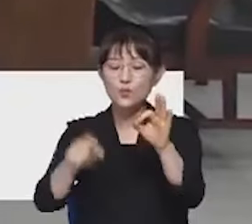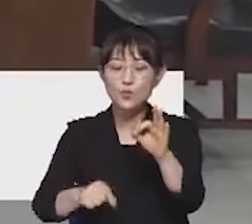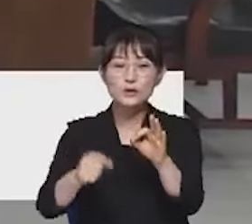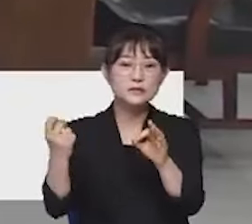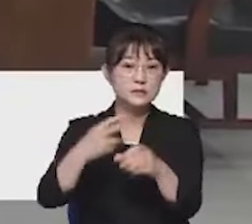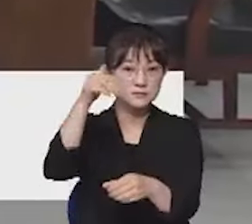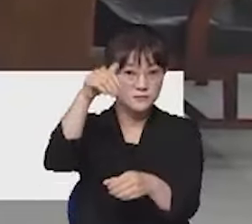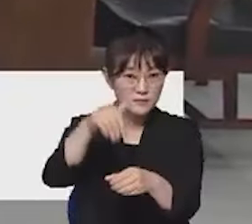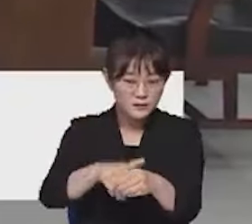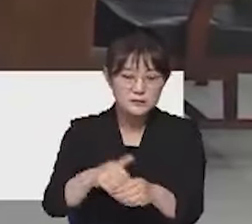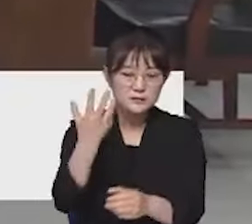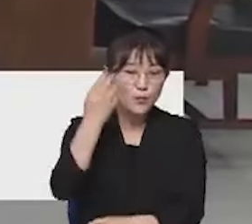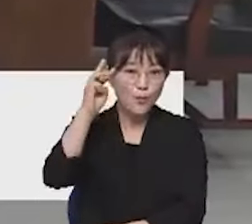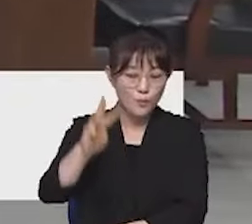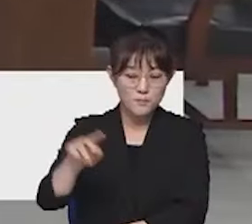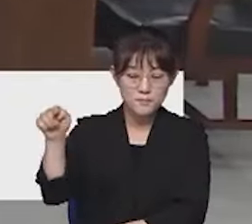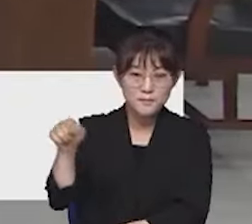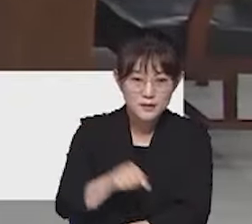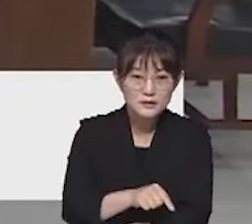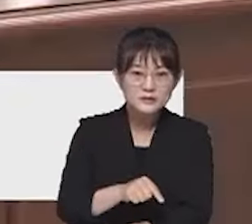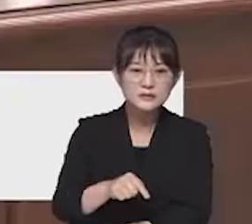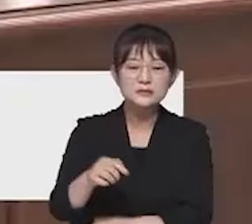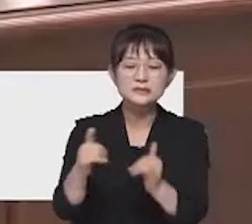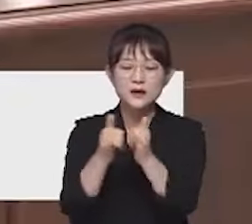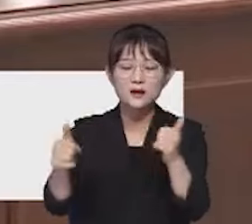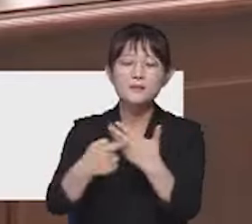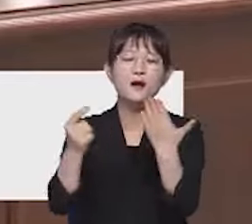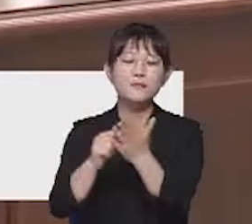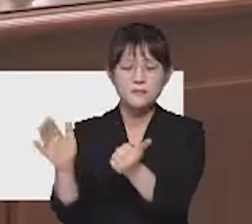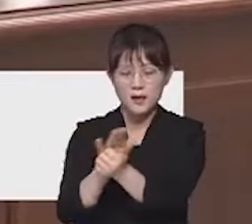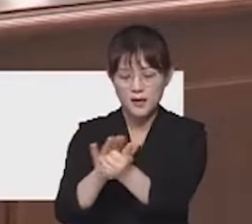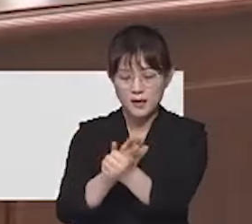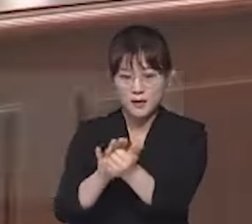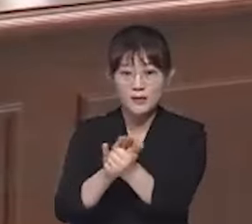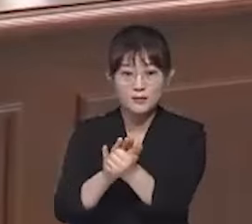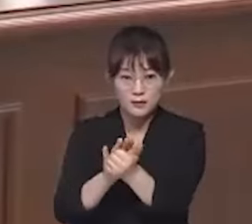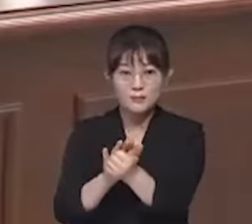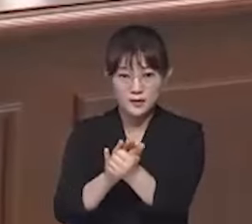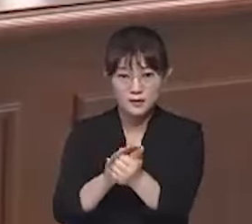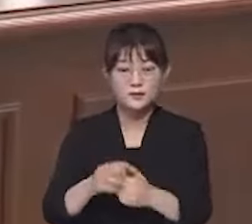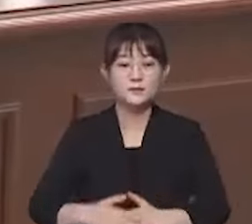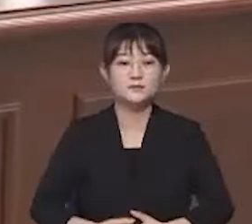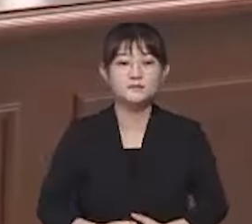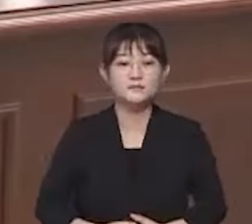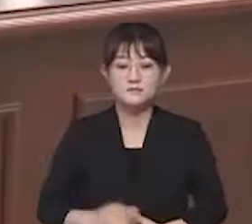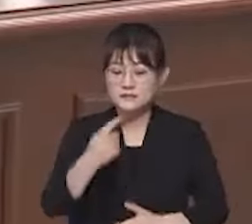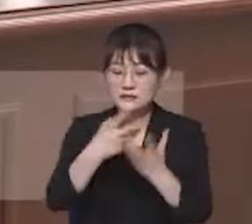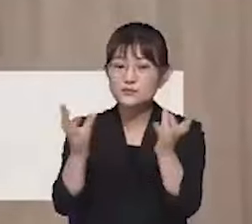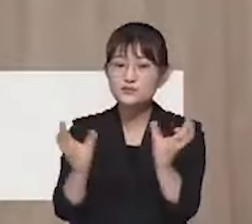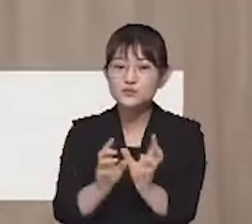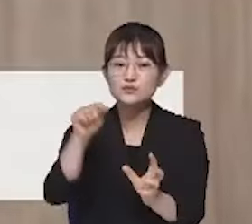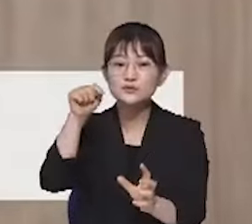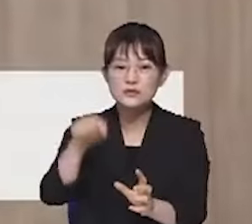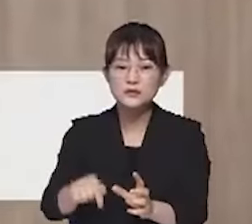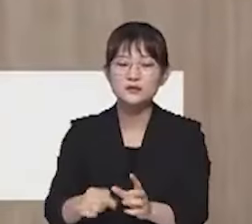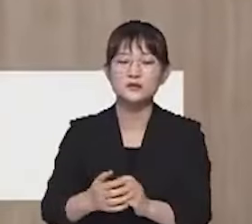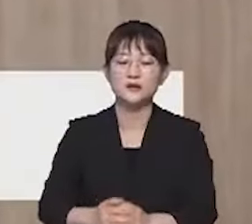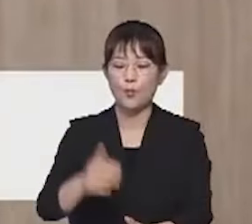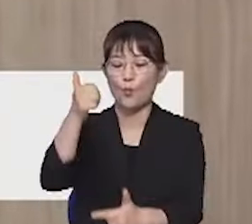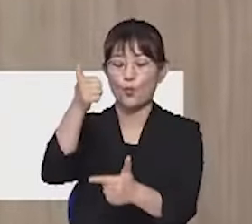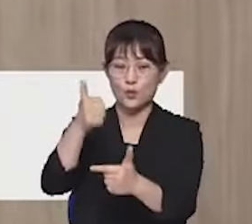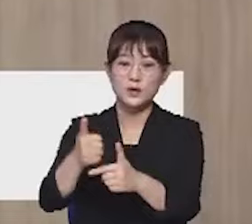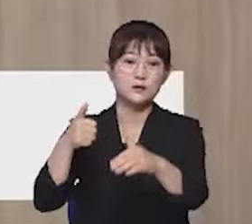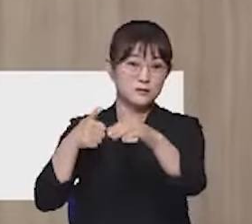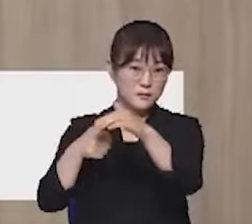치러지는 영광을 찾아 지역 민심을 살피는 등 텃밭을 다졌습니다. 이들은 민주당이 원내 제1당이자